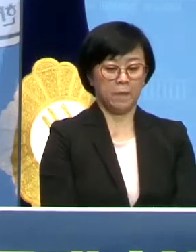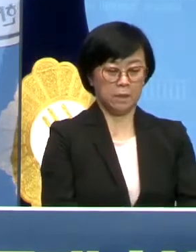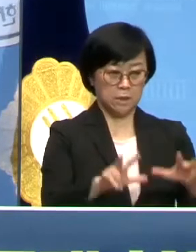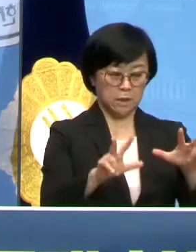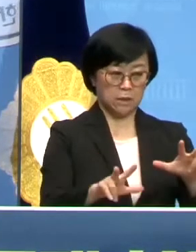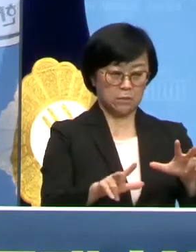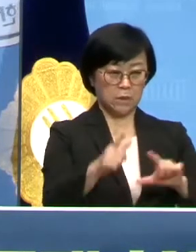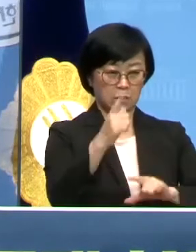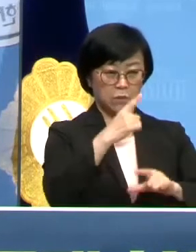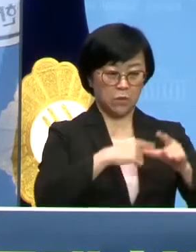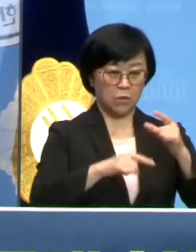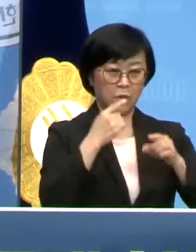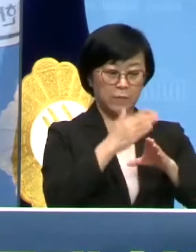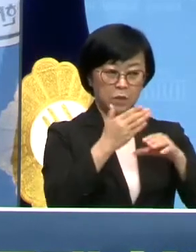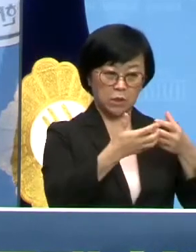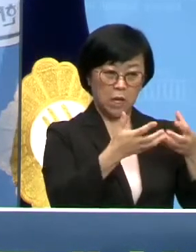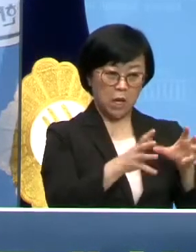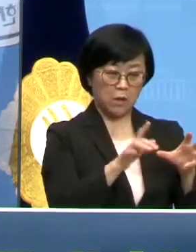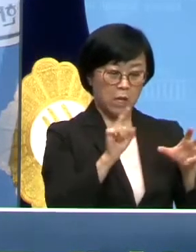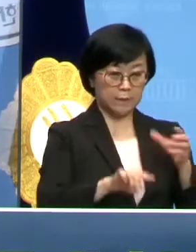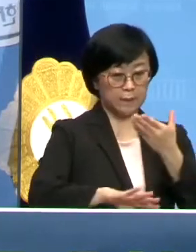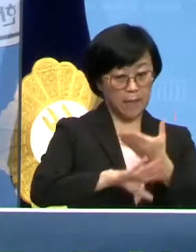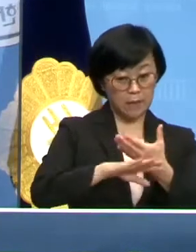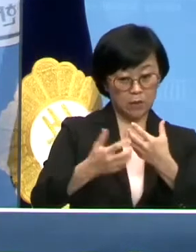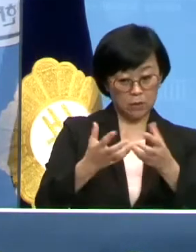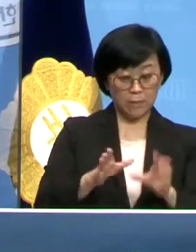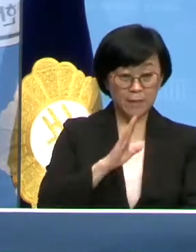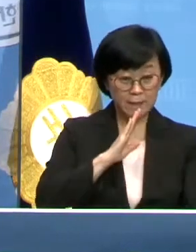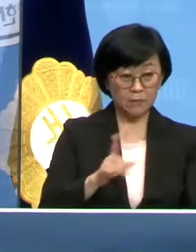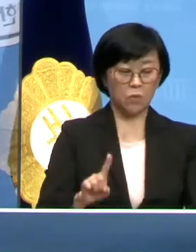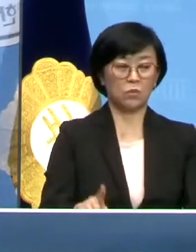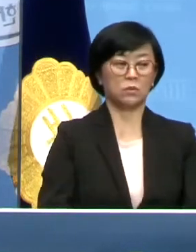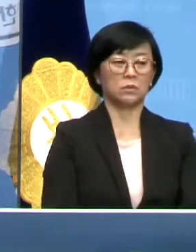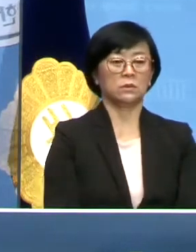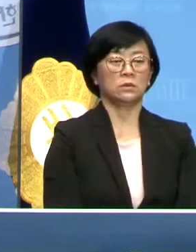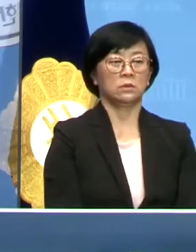지금의 더불어 민주당과 그때 더불어 민주당 다른 정당 입니까